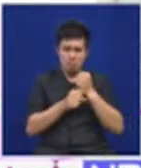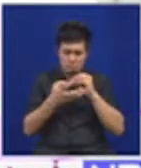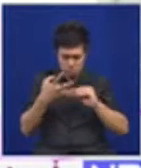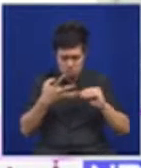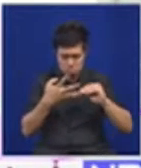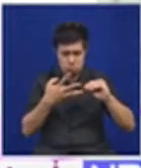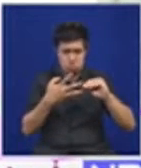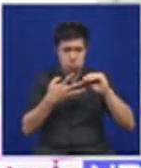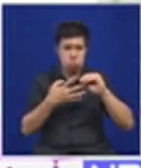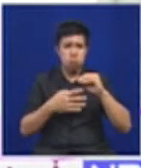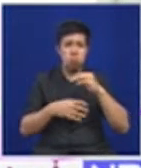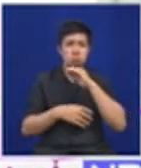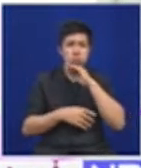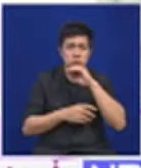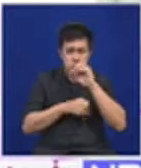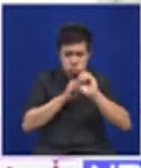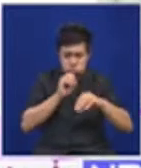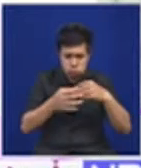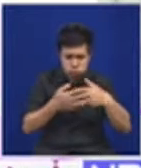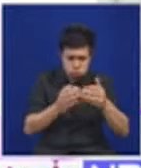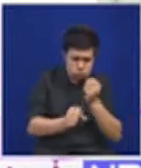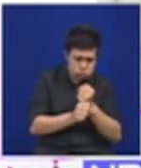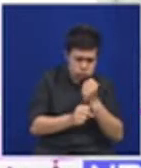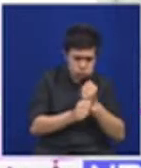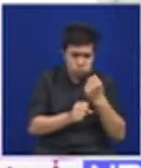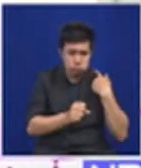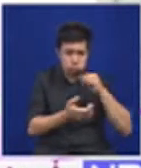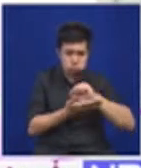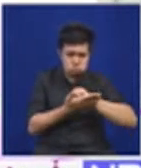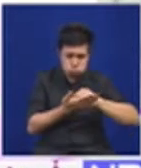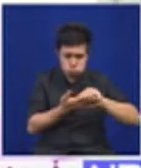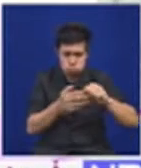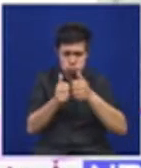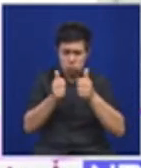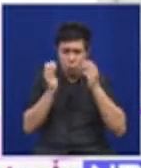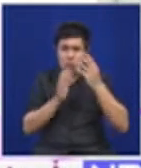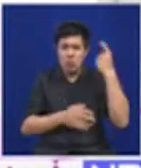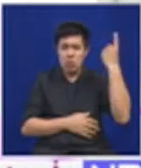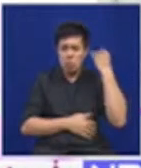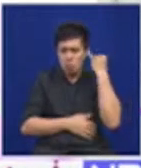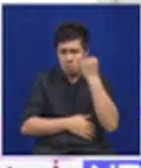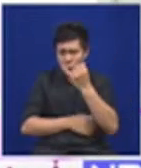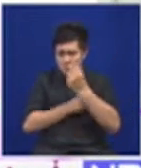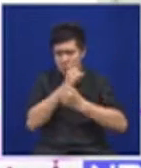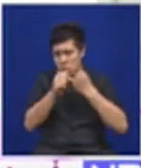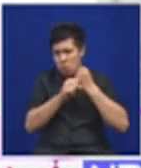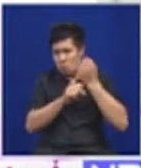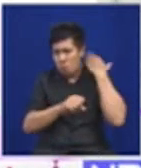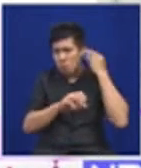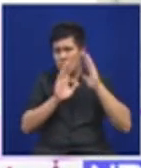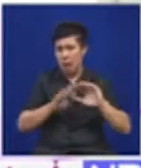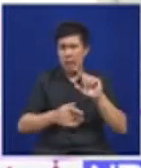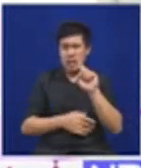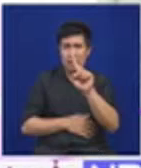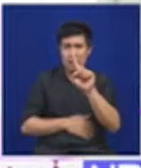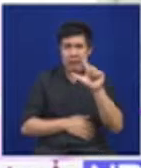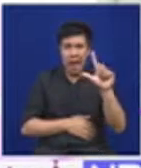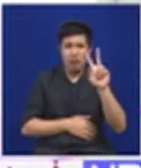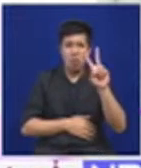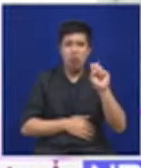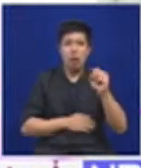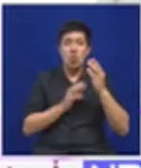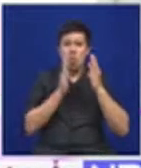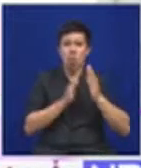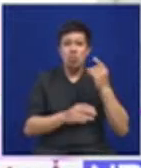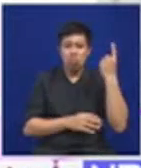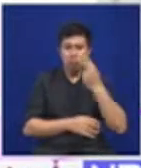ค่าดังนั้นเมื่อคนบึงการทำได้อย่างนี้ปุ๊บเนี่ยบ้านเมืองสะอาดนักท่องเที่ยวที่เข้ามาปีที่แล้วประมาณ 1,200,000 กว่าคนเนี่ยเขา